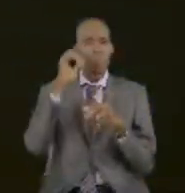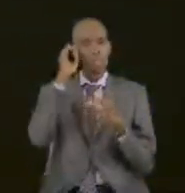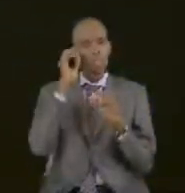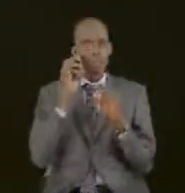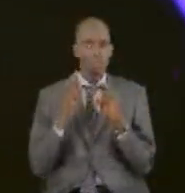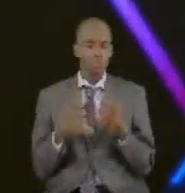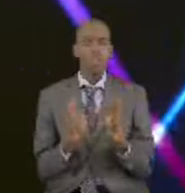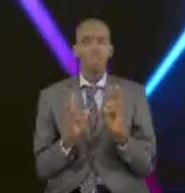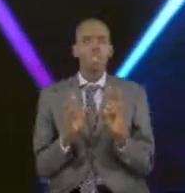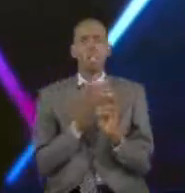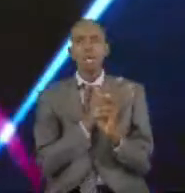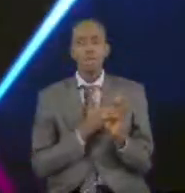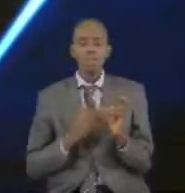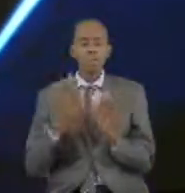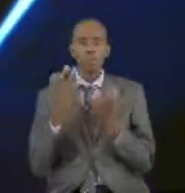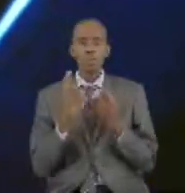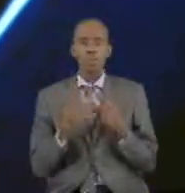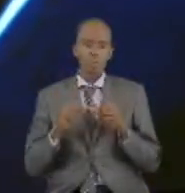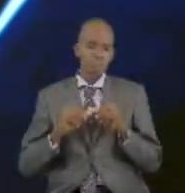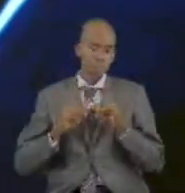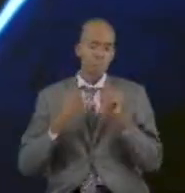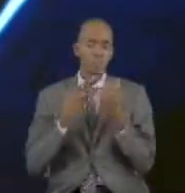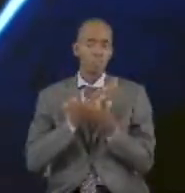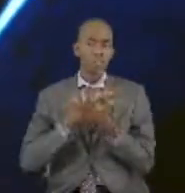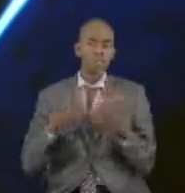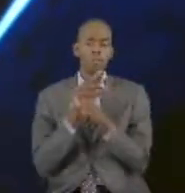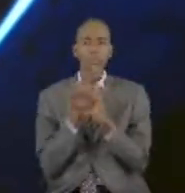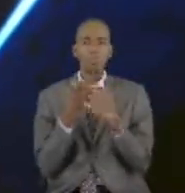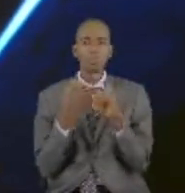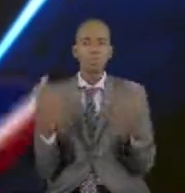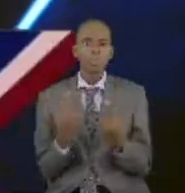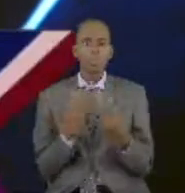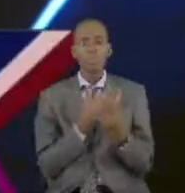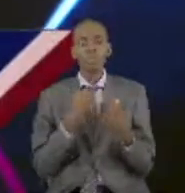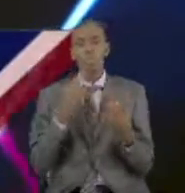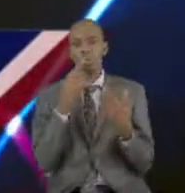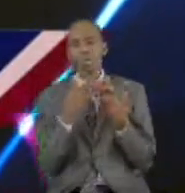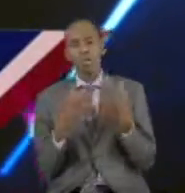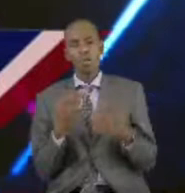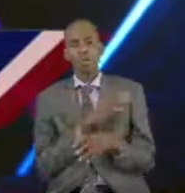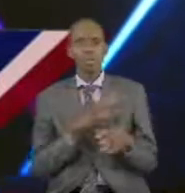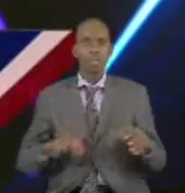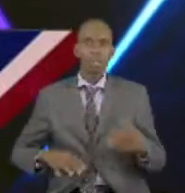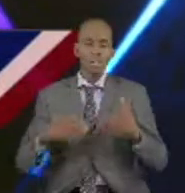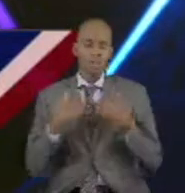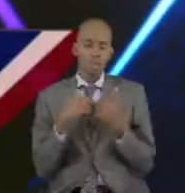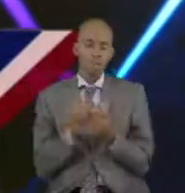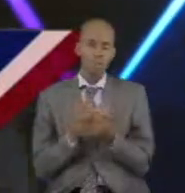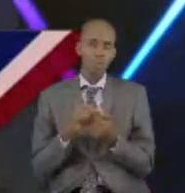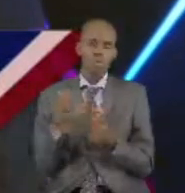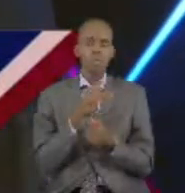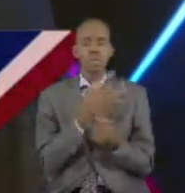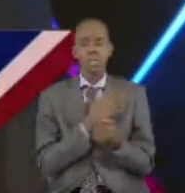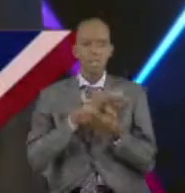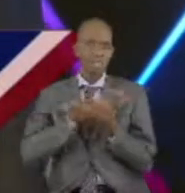si tu étais rendu this town affranchi du pêcheur et que le sang de criston talent avait tapé